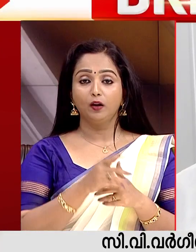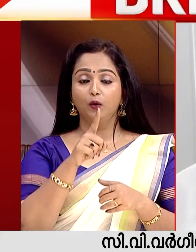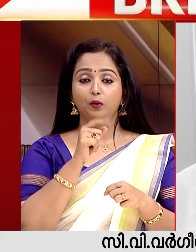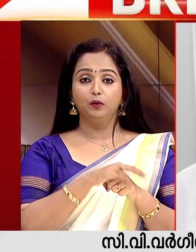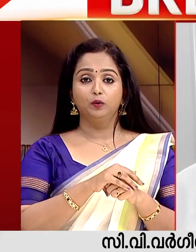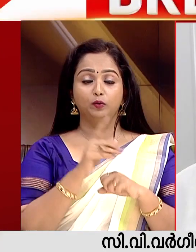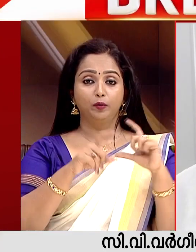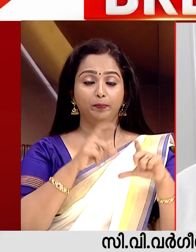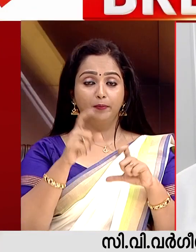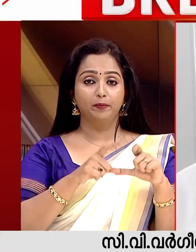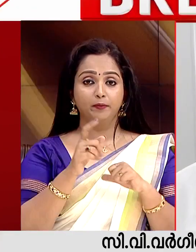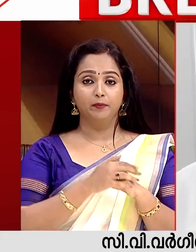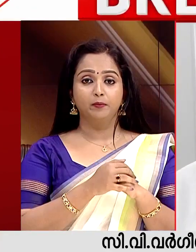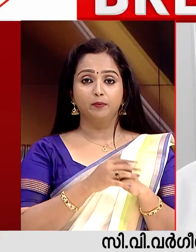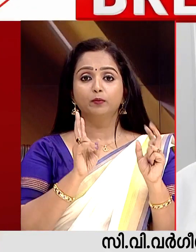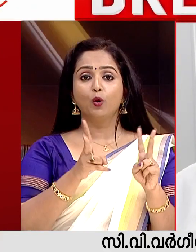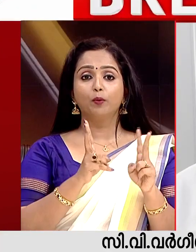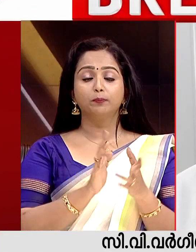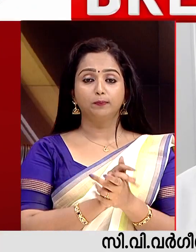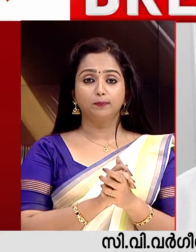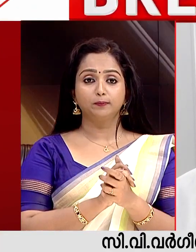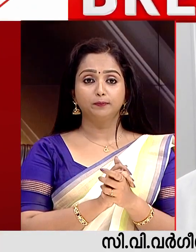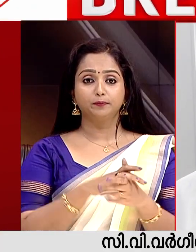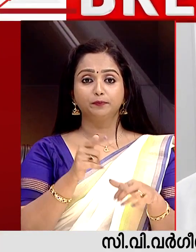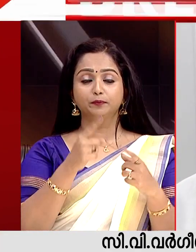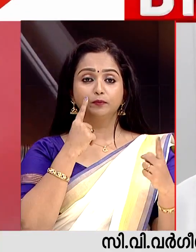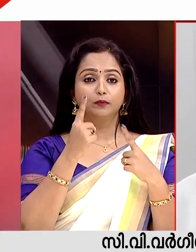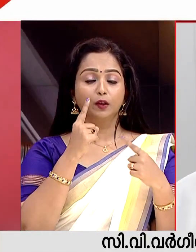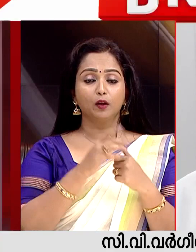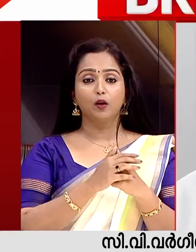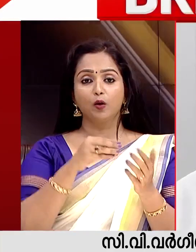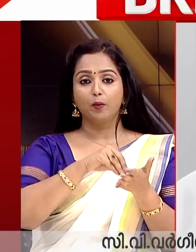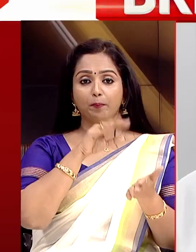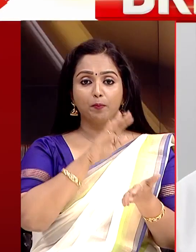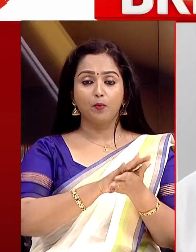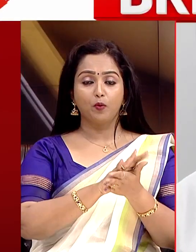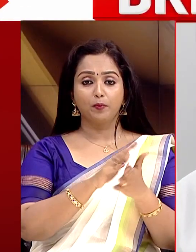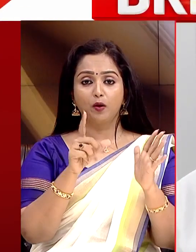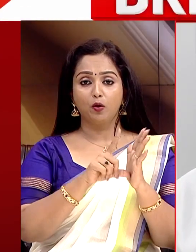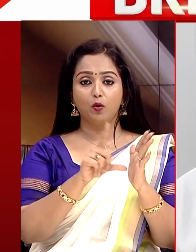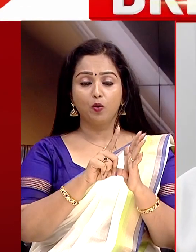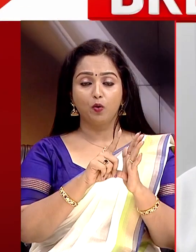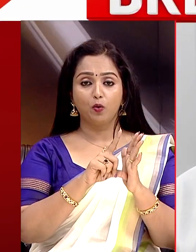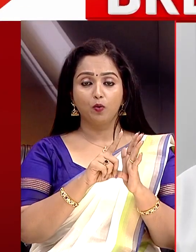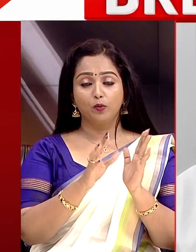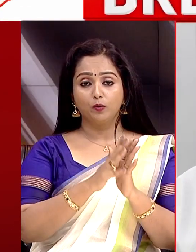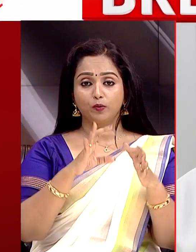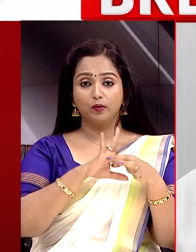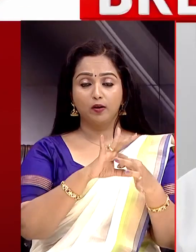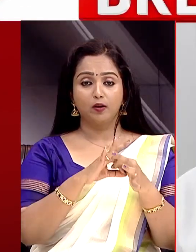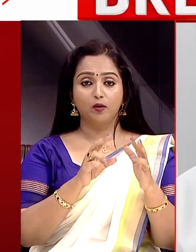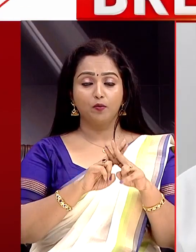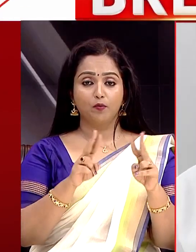സ്ഥാപനത്തെ സംബന്ധിച്ച് സ്വാഭാവികമായും ഈ അന്വേഷണത്തിൻ്റെയും ഭൂമി കെട്ടുനിർമ്മാണ ചട്ടനിയമ ഭേദഗതിയിലൂടെ വരുന്ന